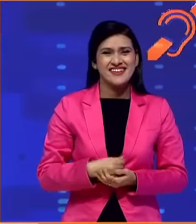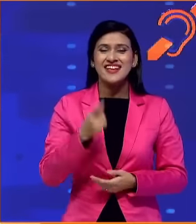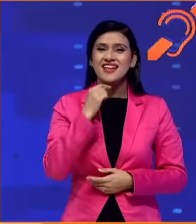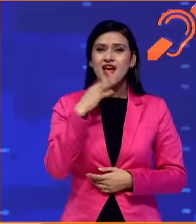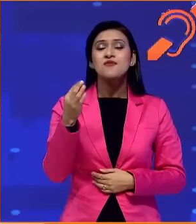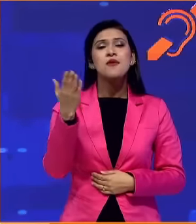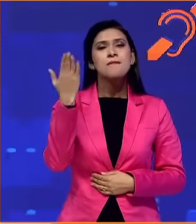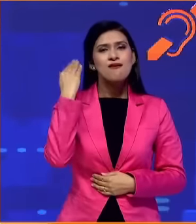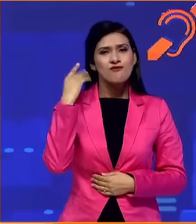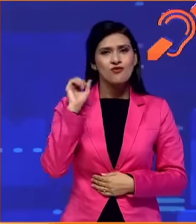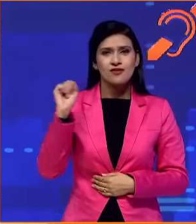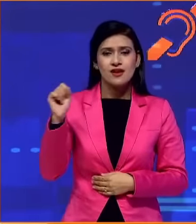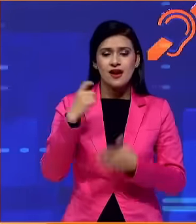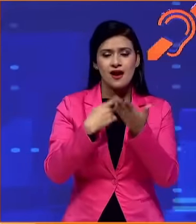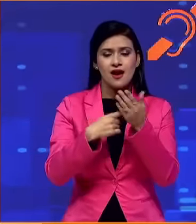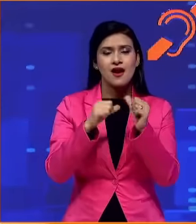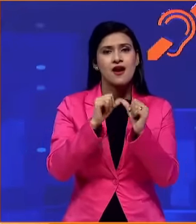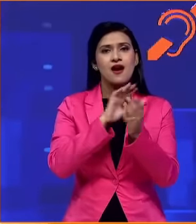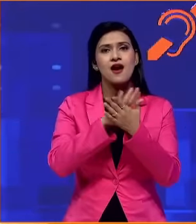कीथी,